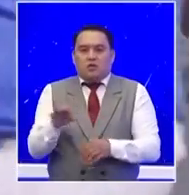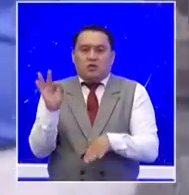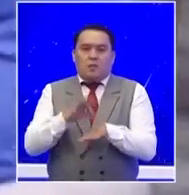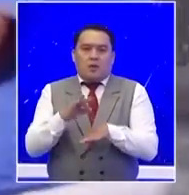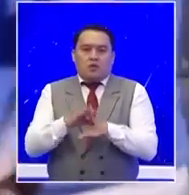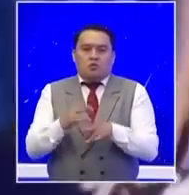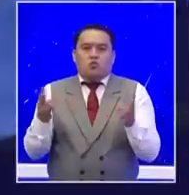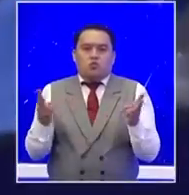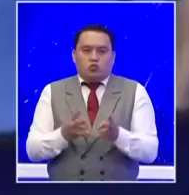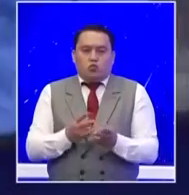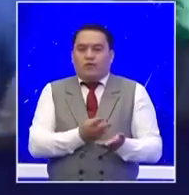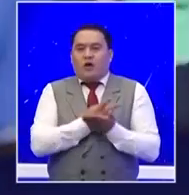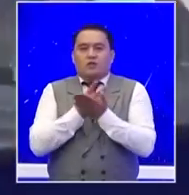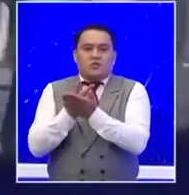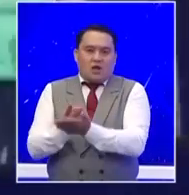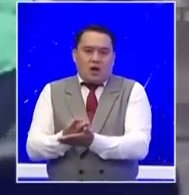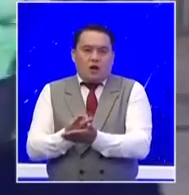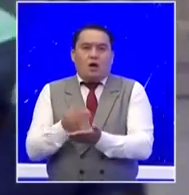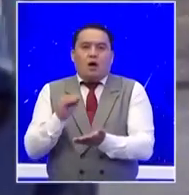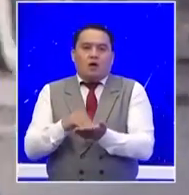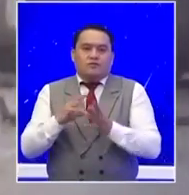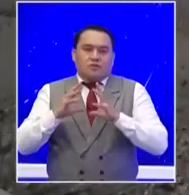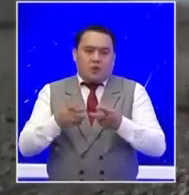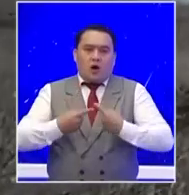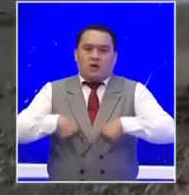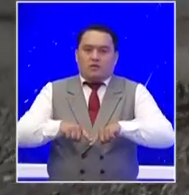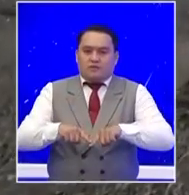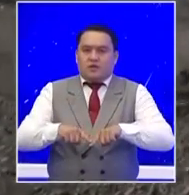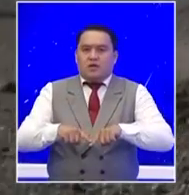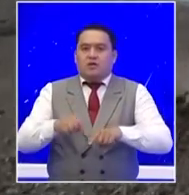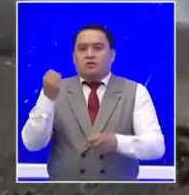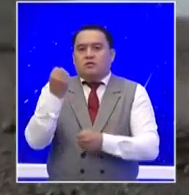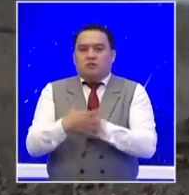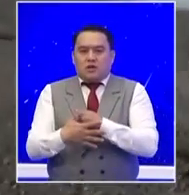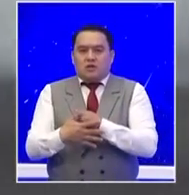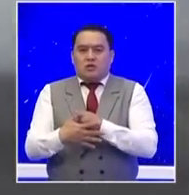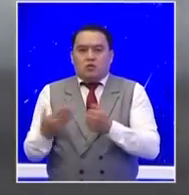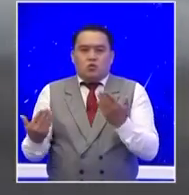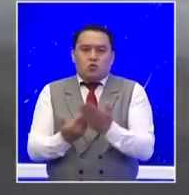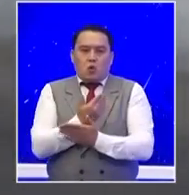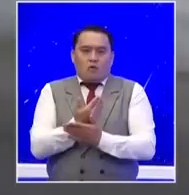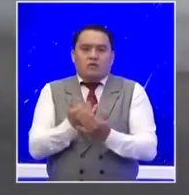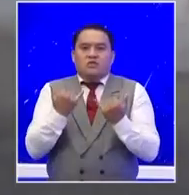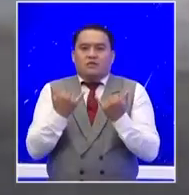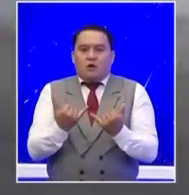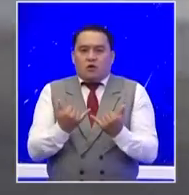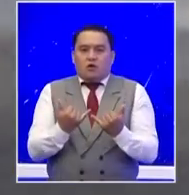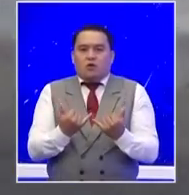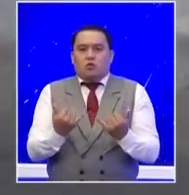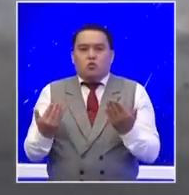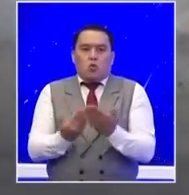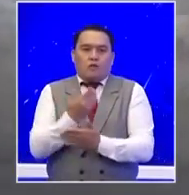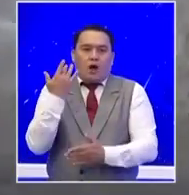заболевших нуждаются в госпитализации. По оценкам Всемирной организации здравоохранения, центр пандемии нового коронавируса сегодня переместился